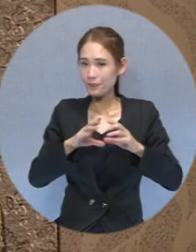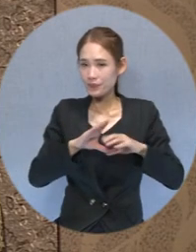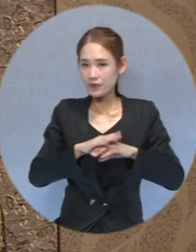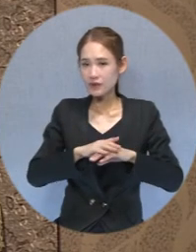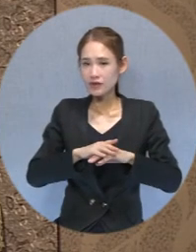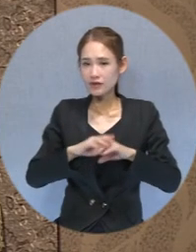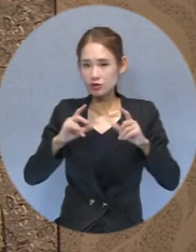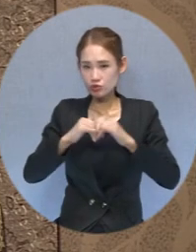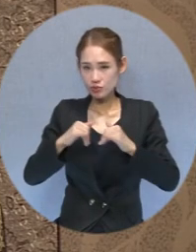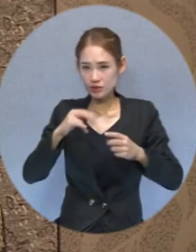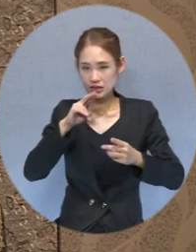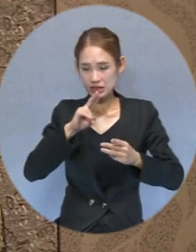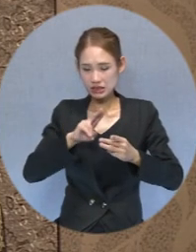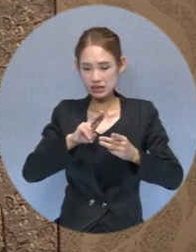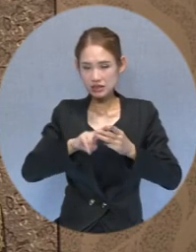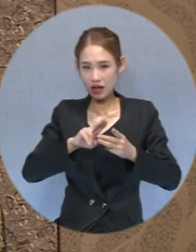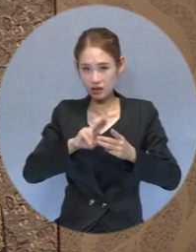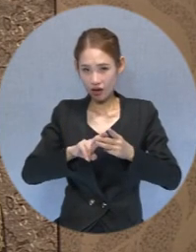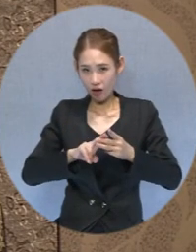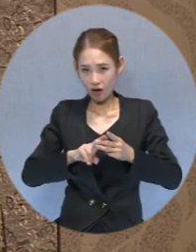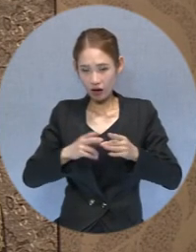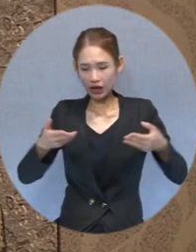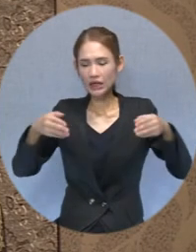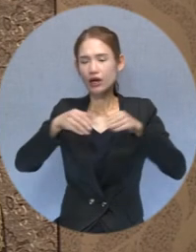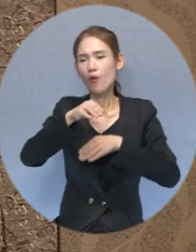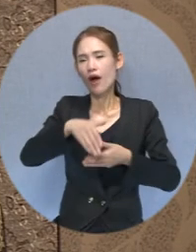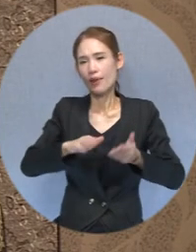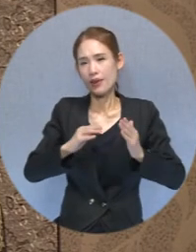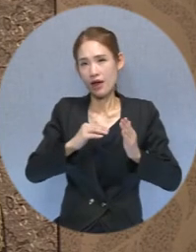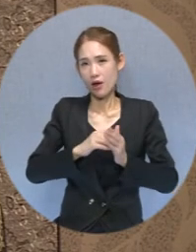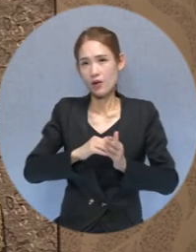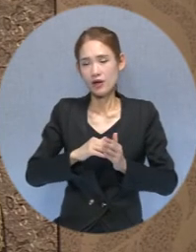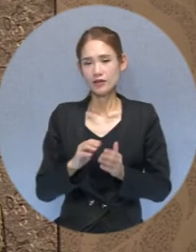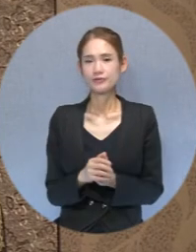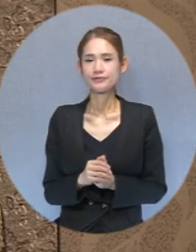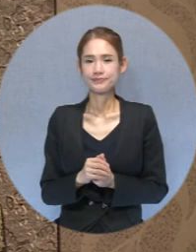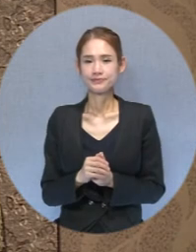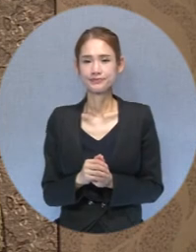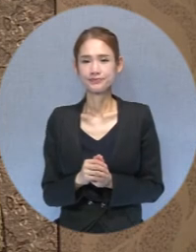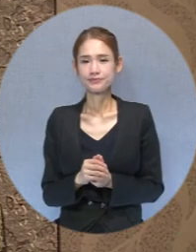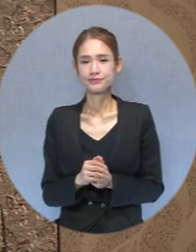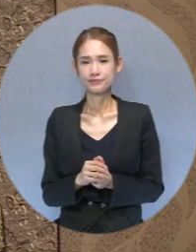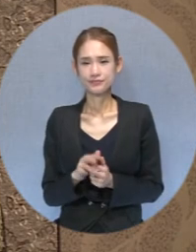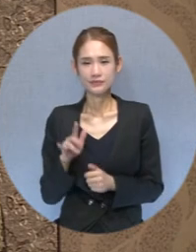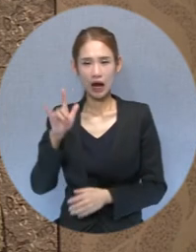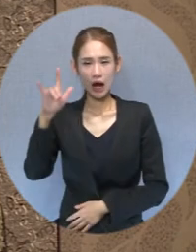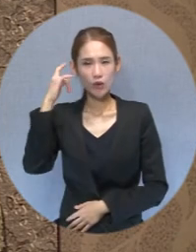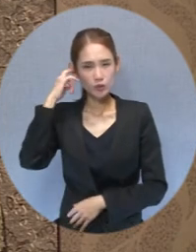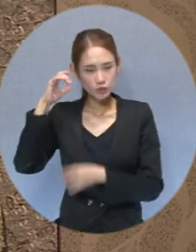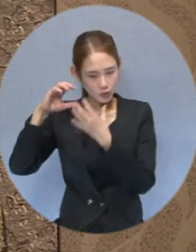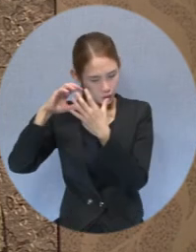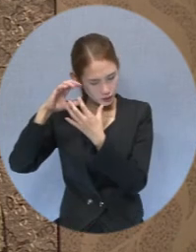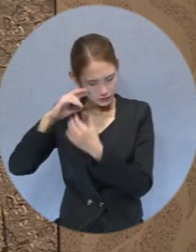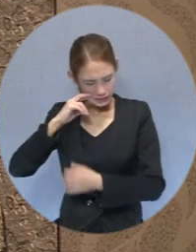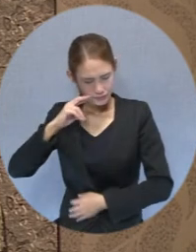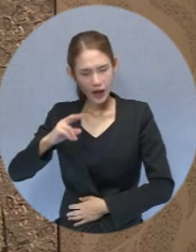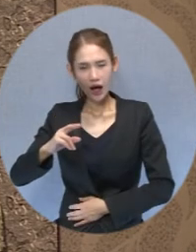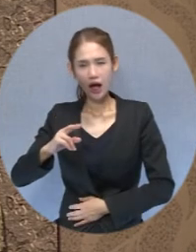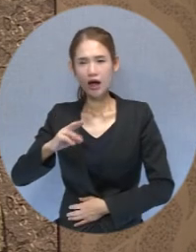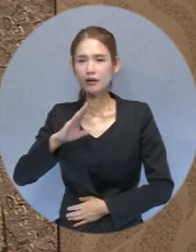소음 피해 주역 주민센터라는 또 기관도 만들어서 네. 일단 항공기 소음이 얼마나 심각한지